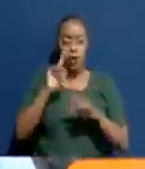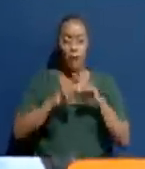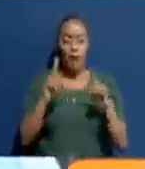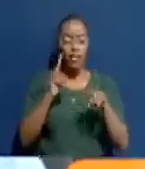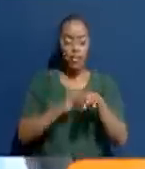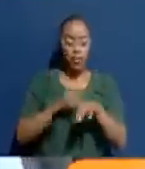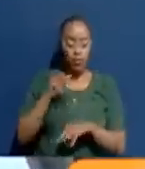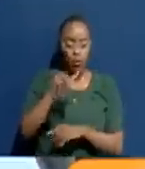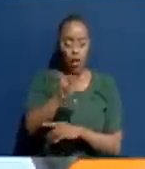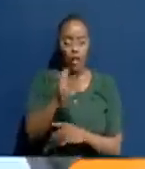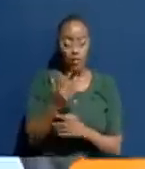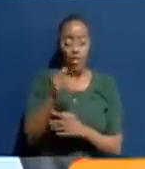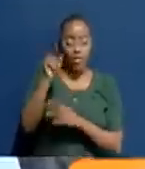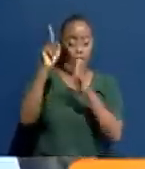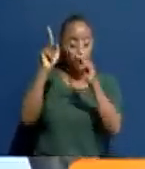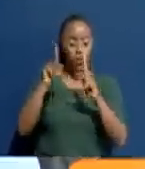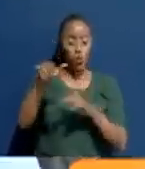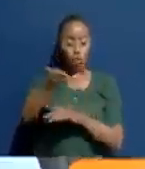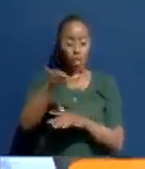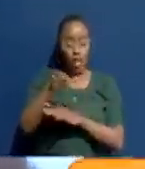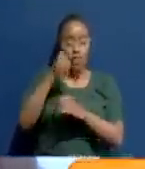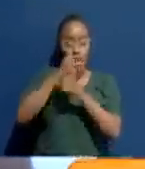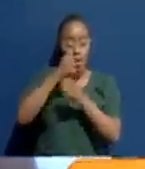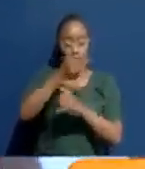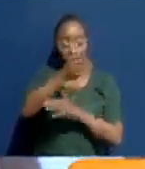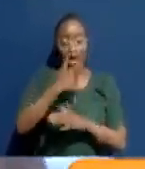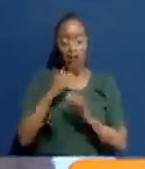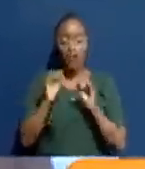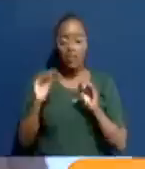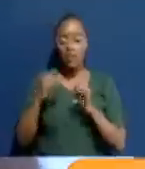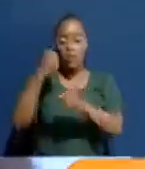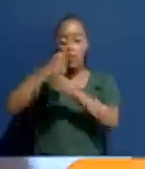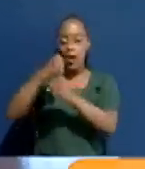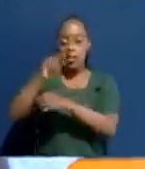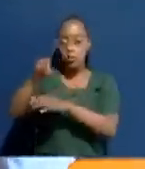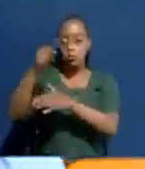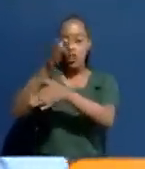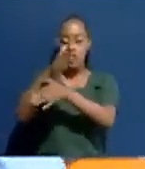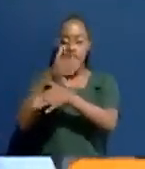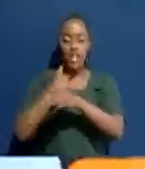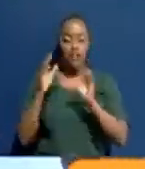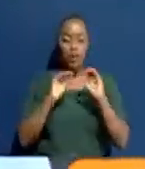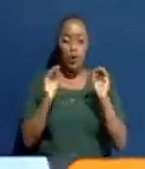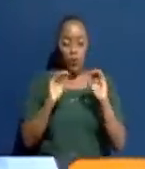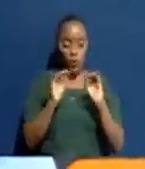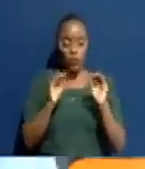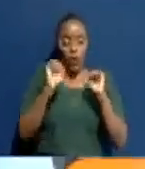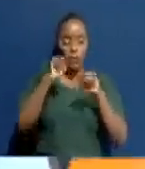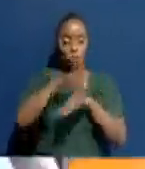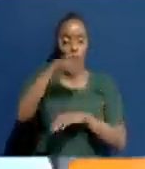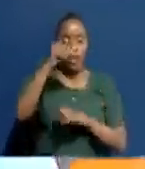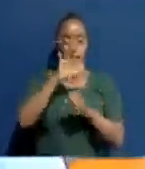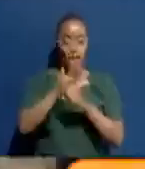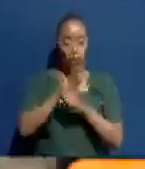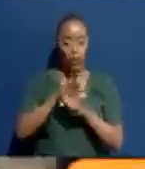Sayu kitembea lakeside sahi, kazi mtaani hakuna, fishing pia. Fish hakuna, sahi utapata vijana wengi wako